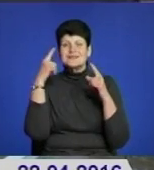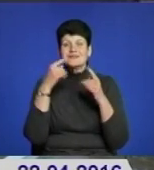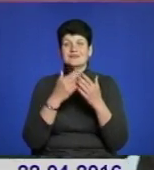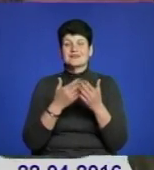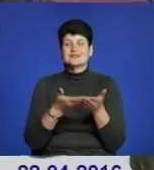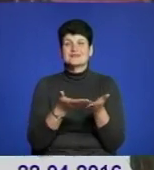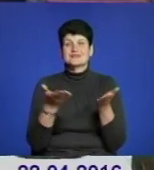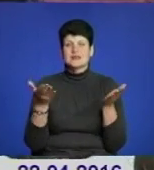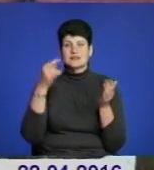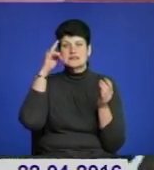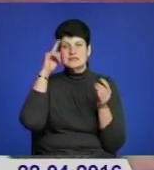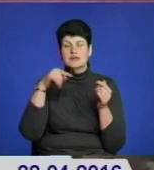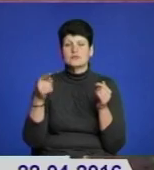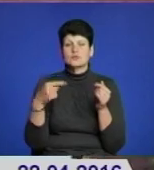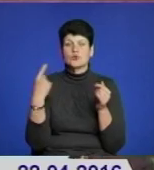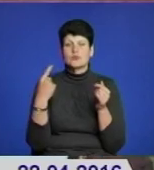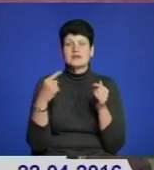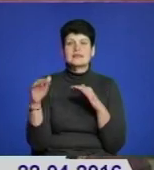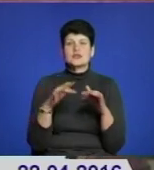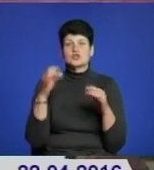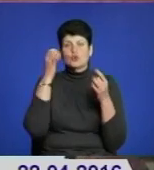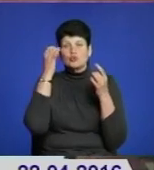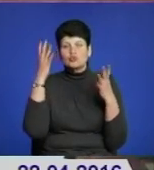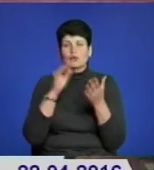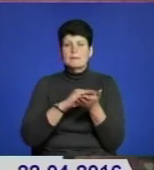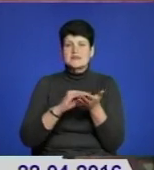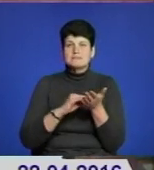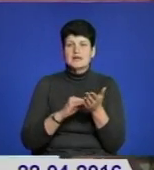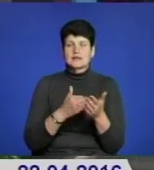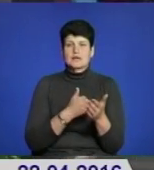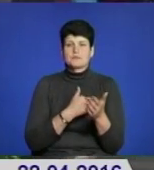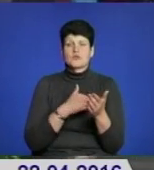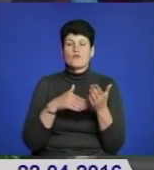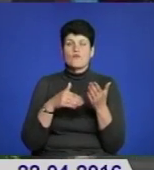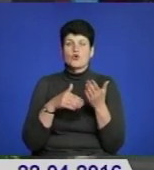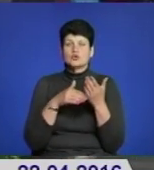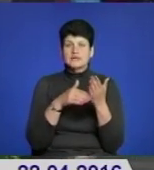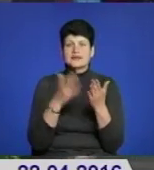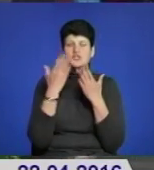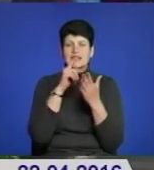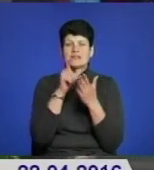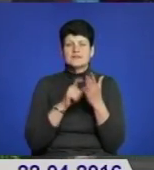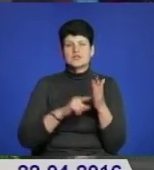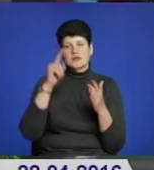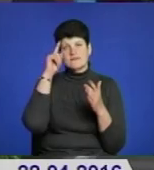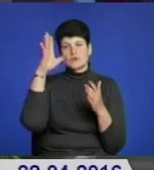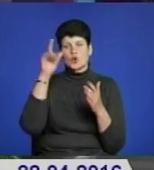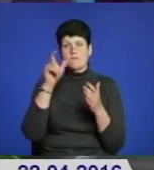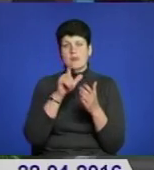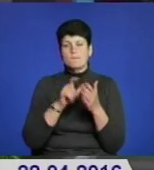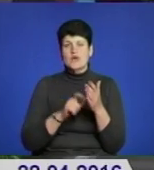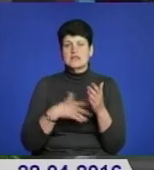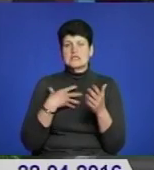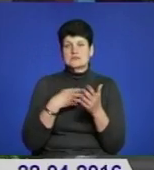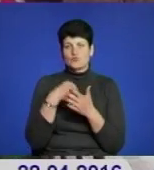сцена. Знані на Тернопільщині діячі культури, письменники, волонтери зачитували вірші відомих поетів та власного